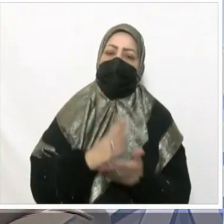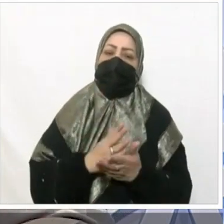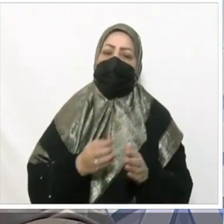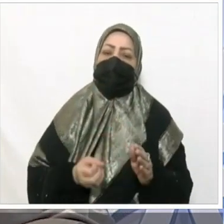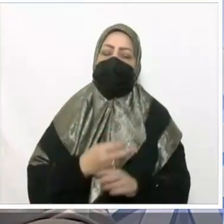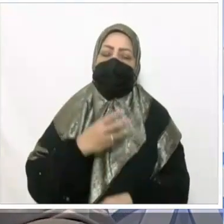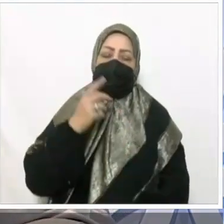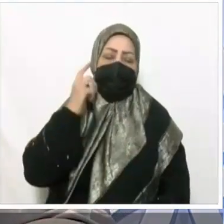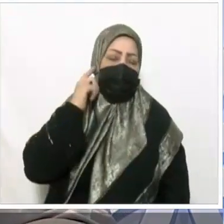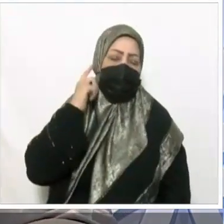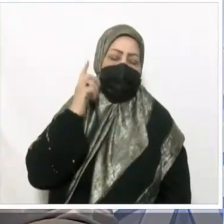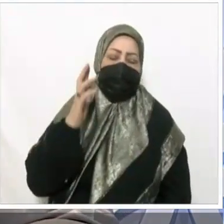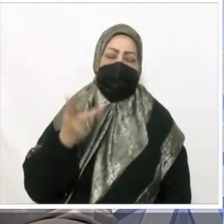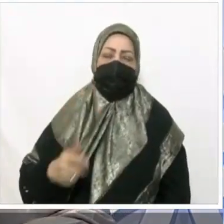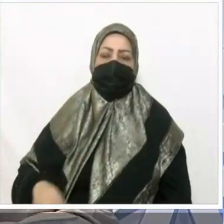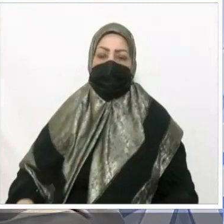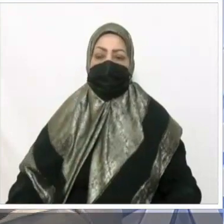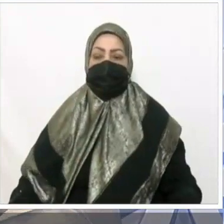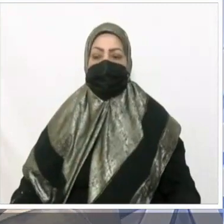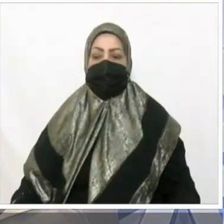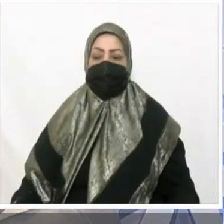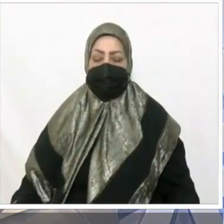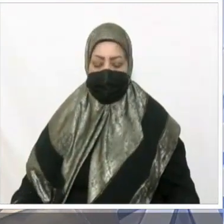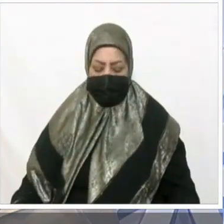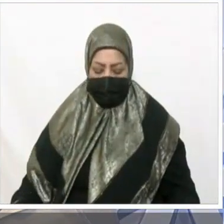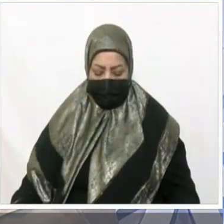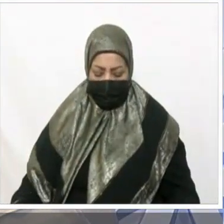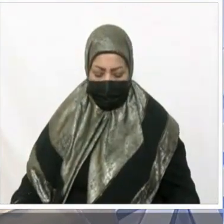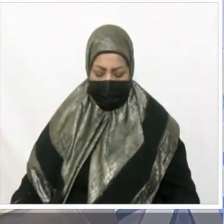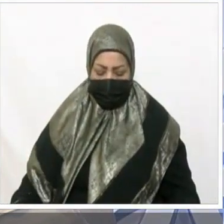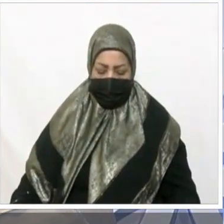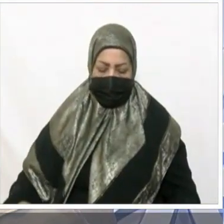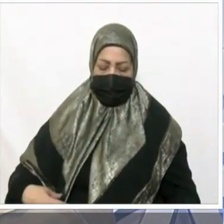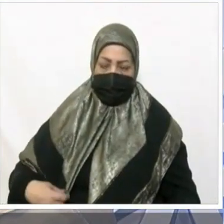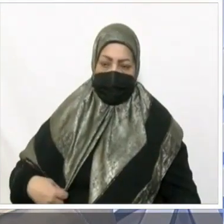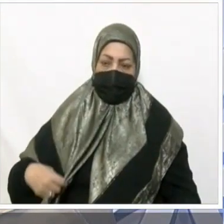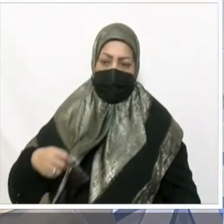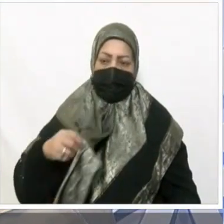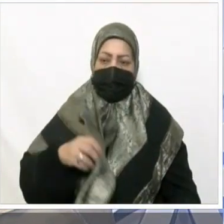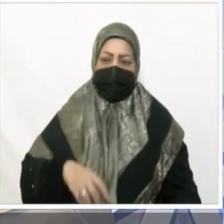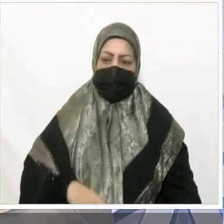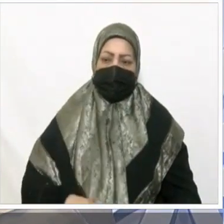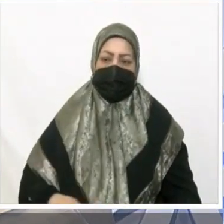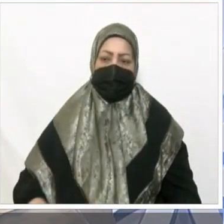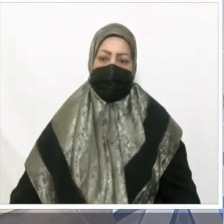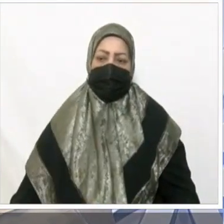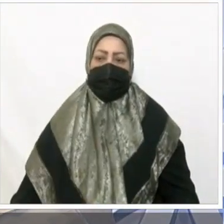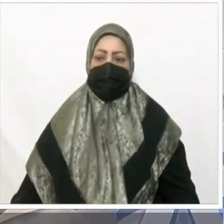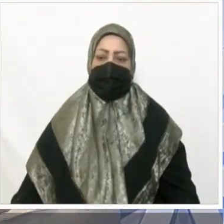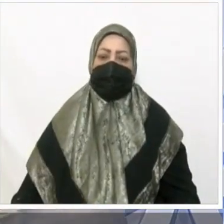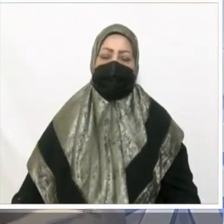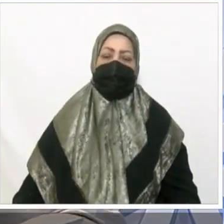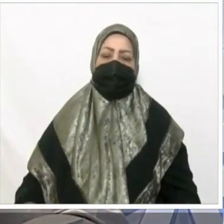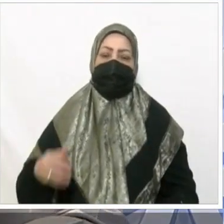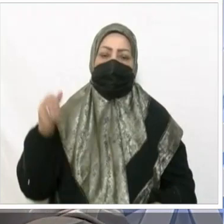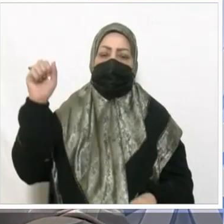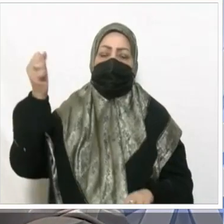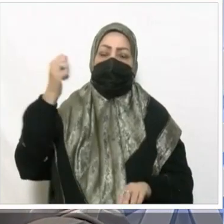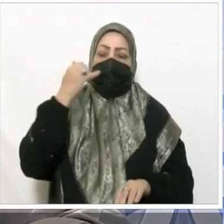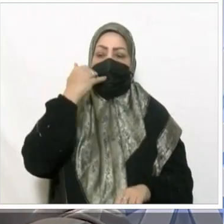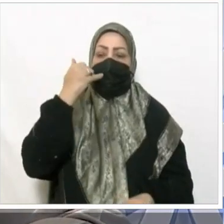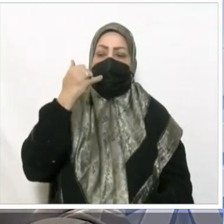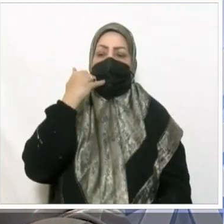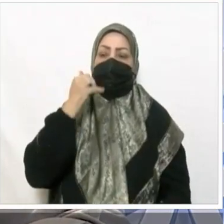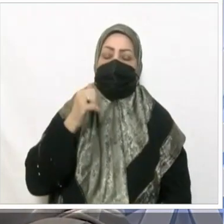الله تفضل ان شاء الله نعم يا شيخ نعم بالله انا بنسأل